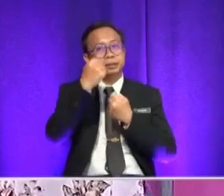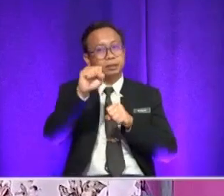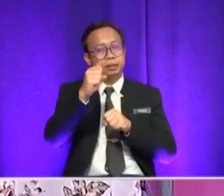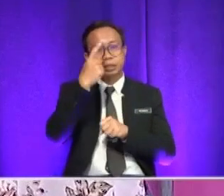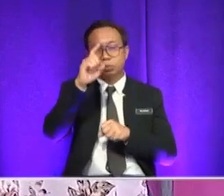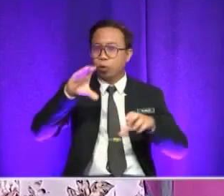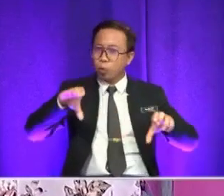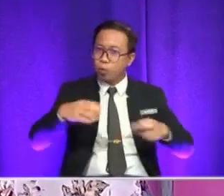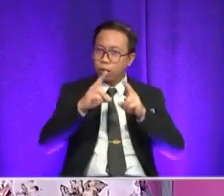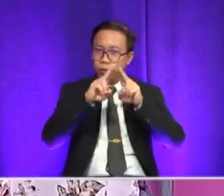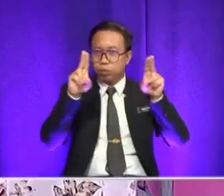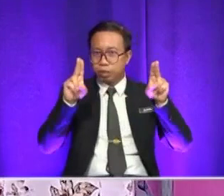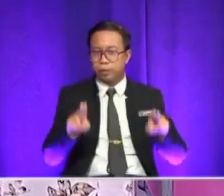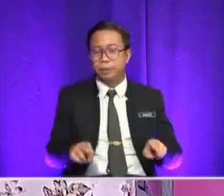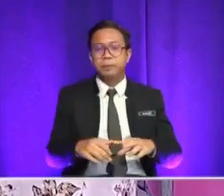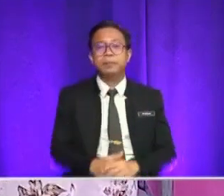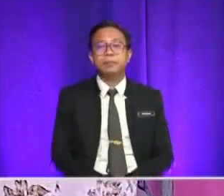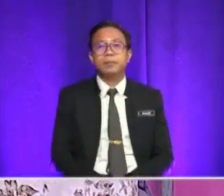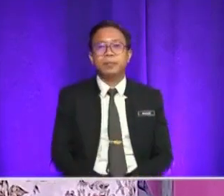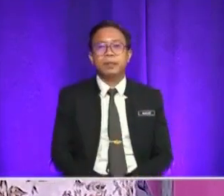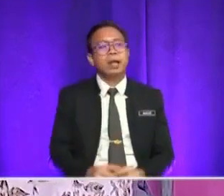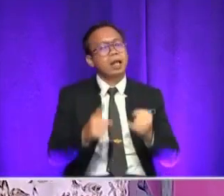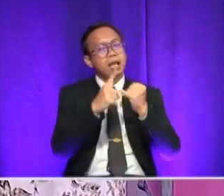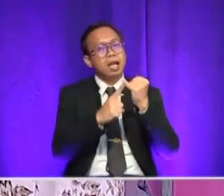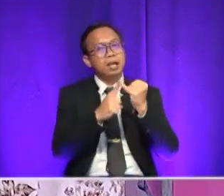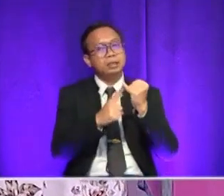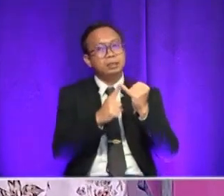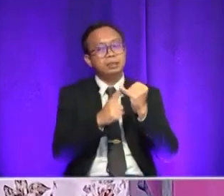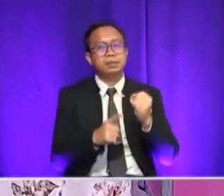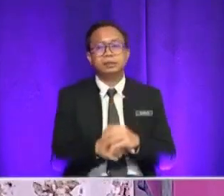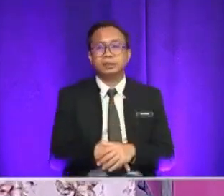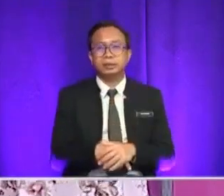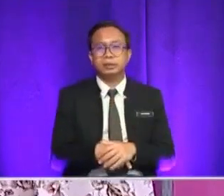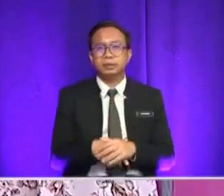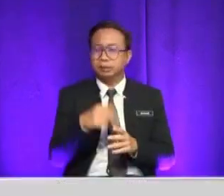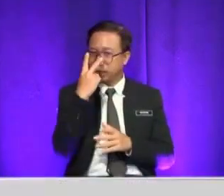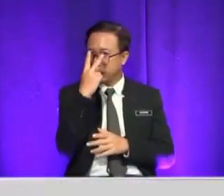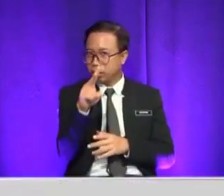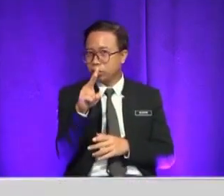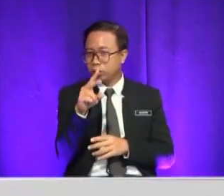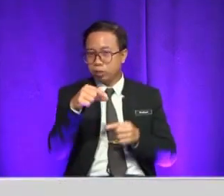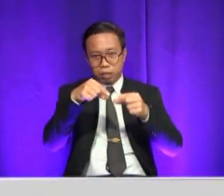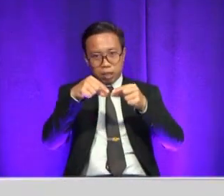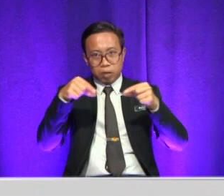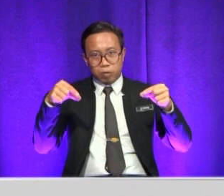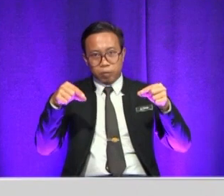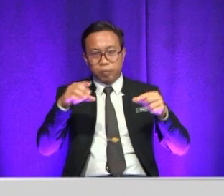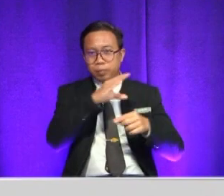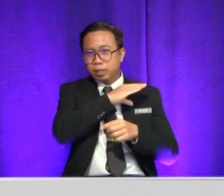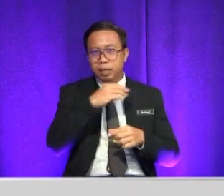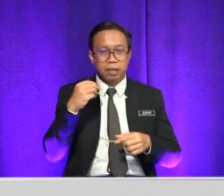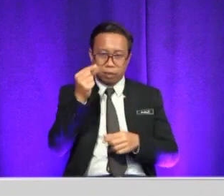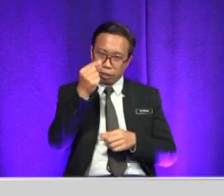lakukan pengujian. Okey. Akhir sekali, perhatikan jarum dan